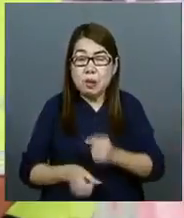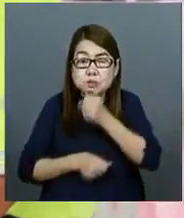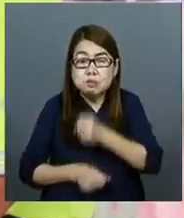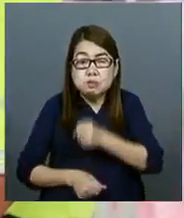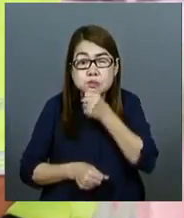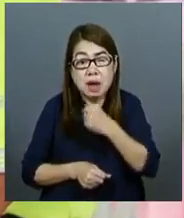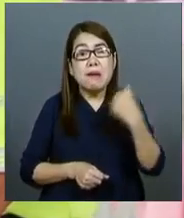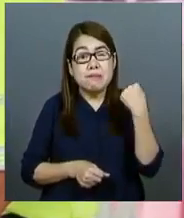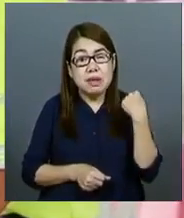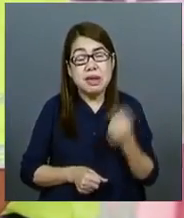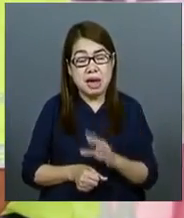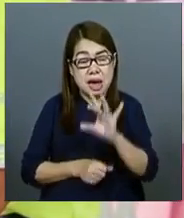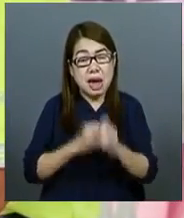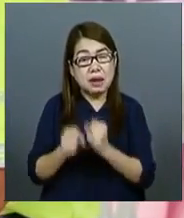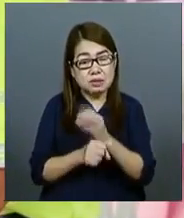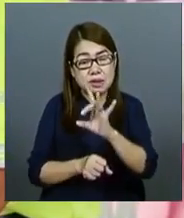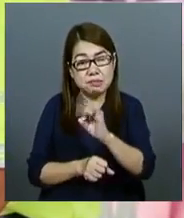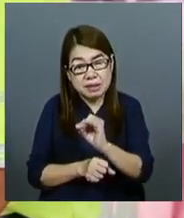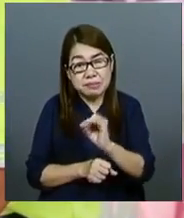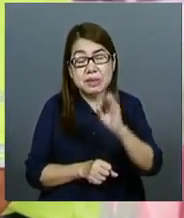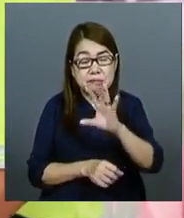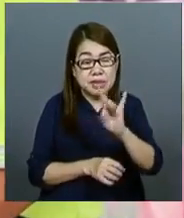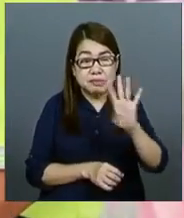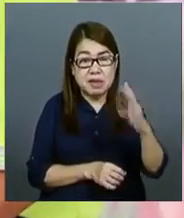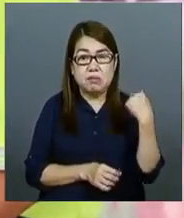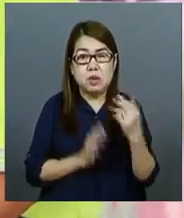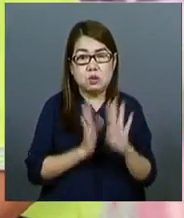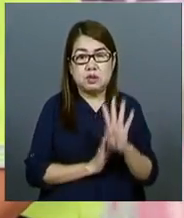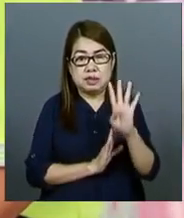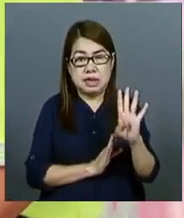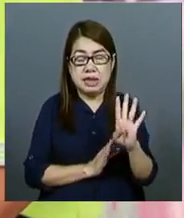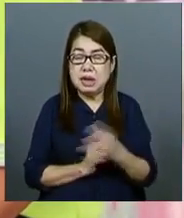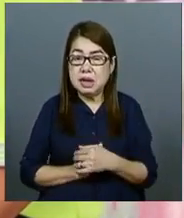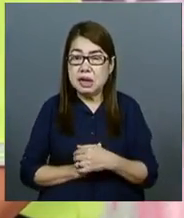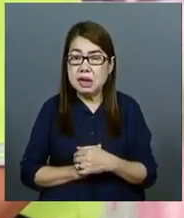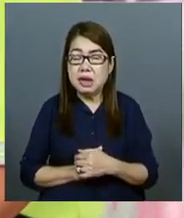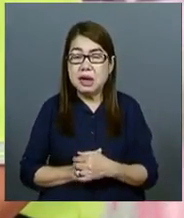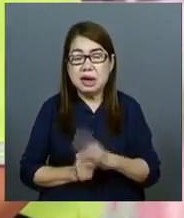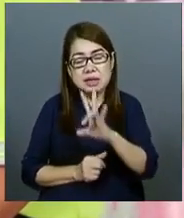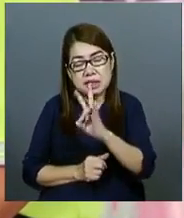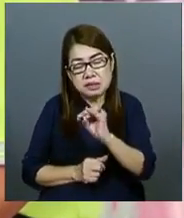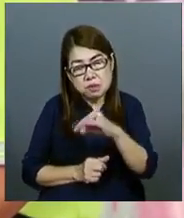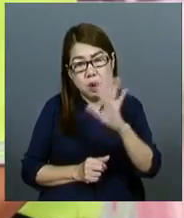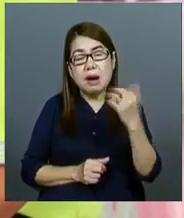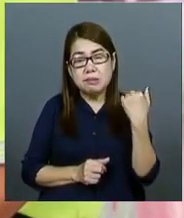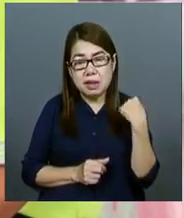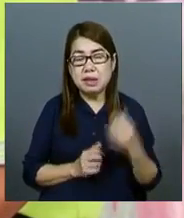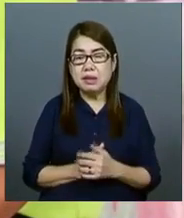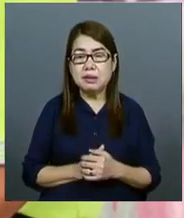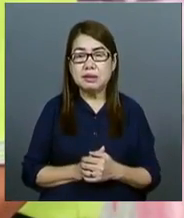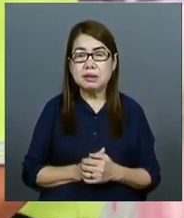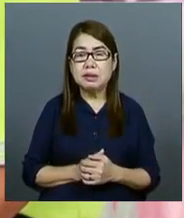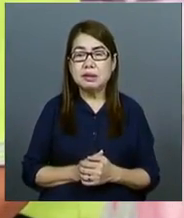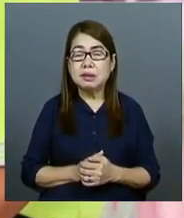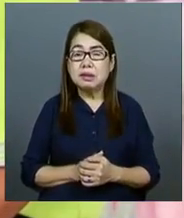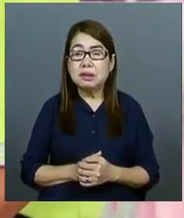80 84นะครับสูงสุดมีอยู่4ท่านแล้วก็รองลงมาก็70กว่าแล้วก็แต่ไม่ใ